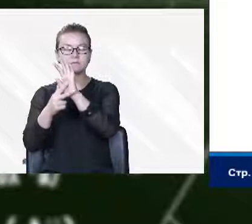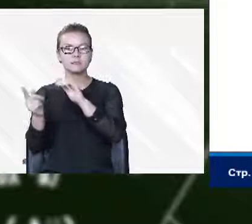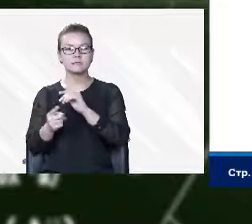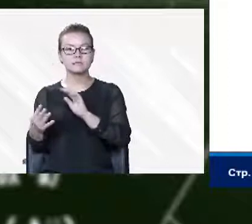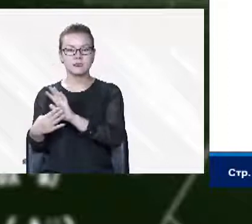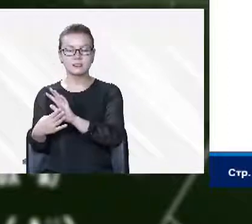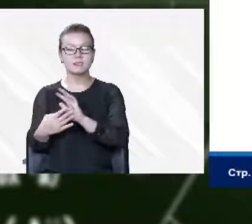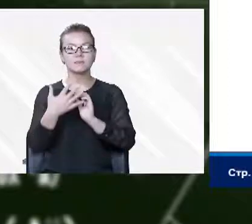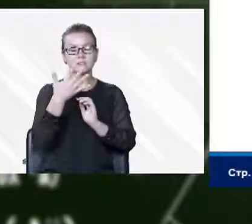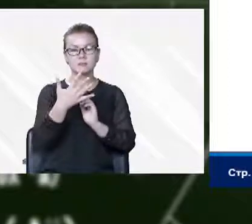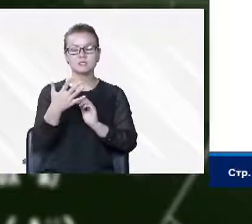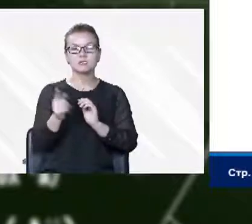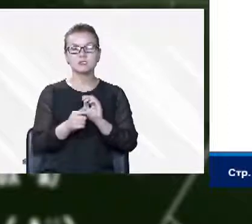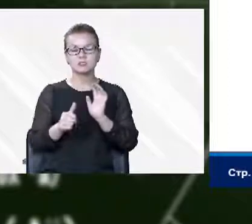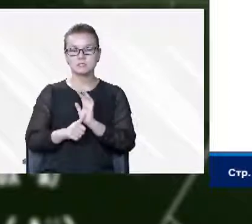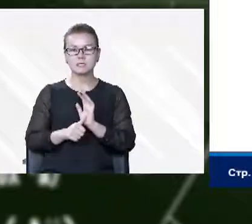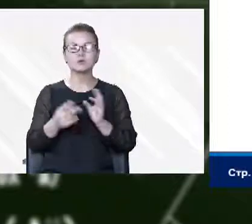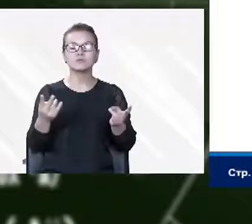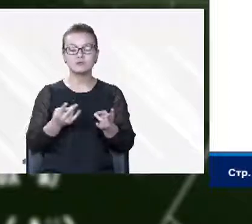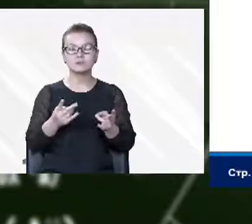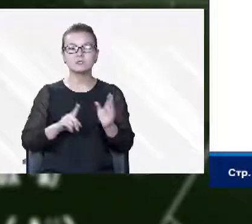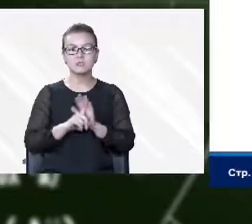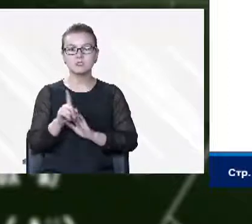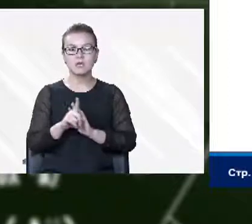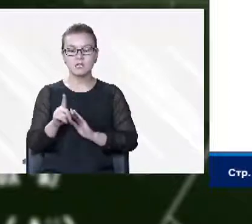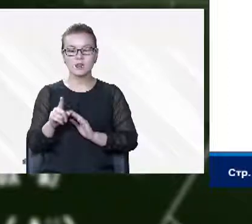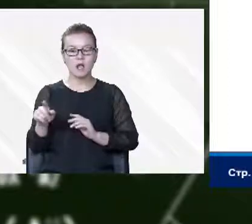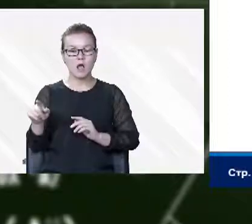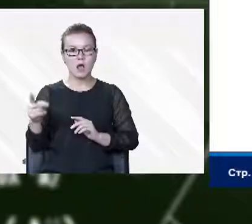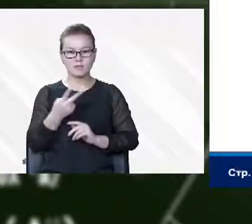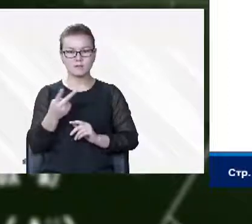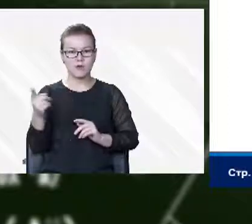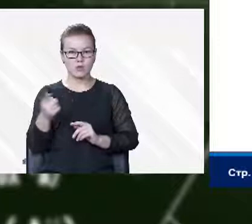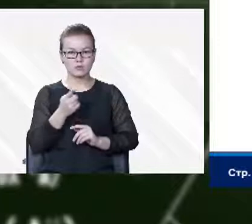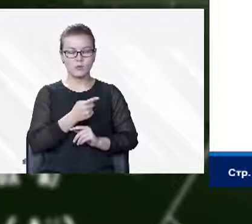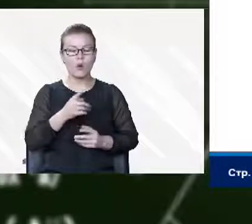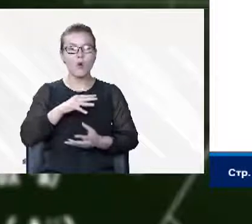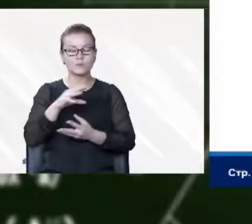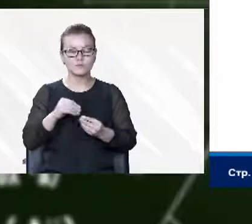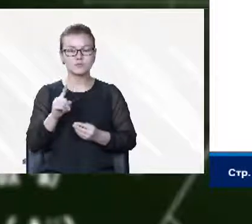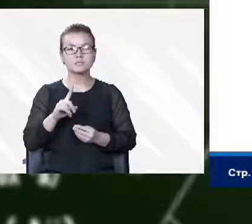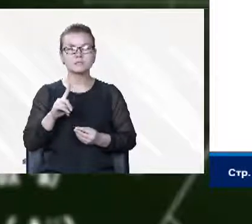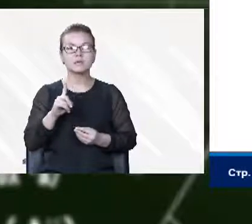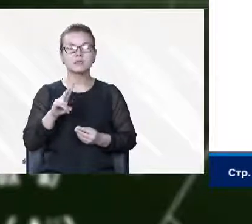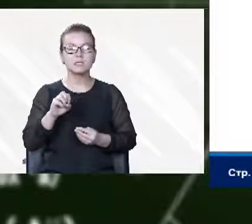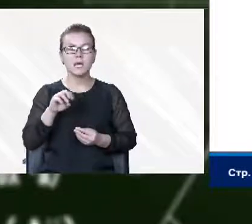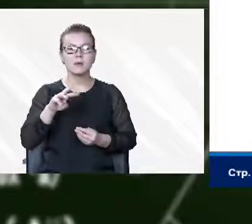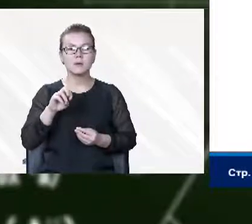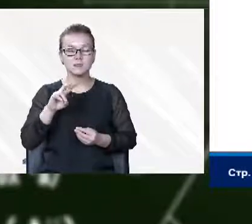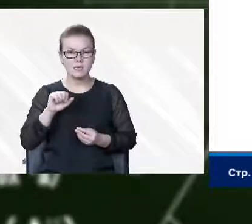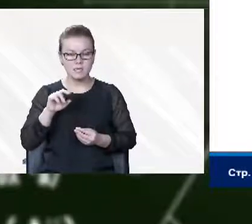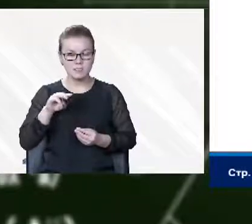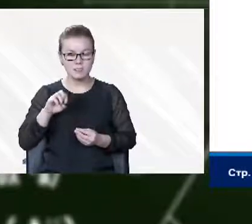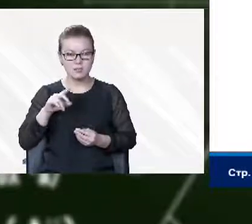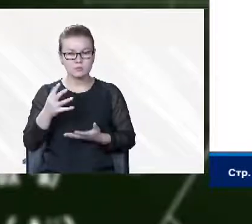шестых сначала приводим обе дроби к общему знаменателю 18,